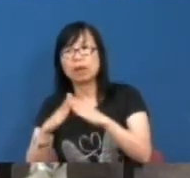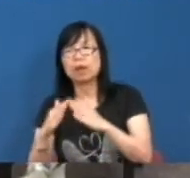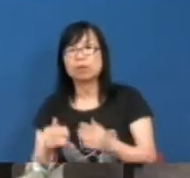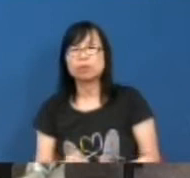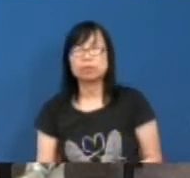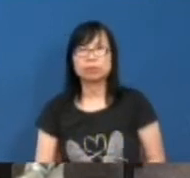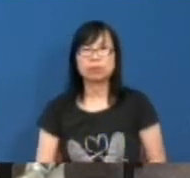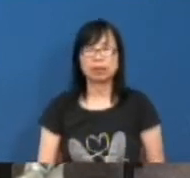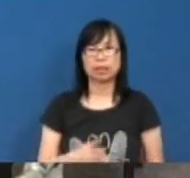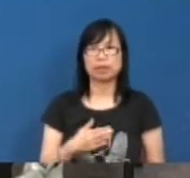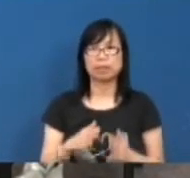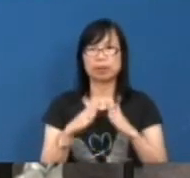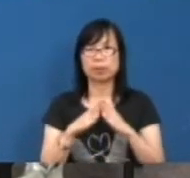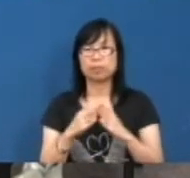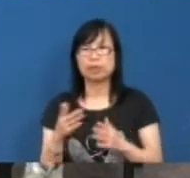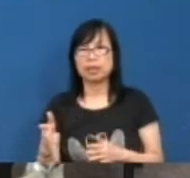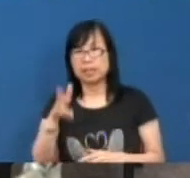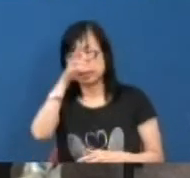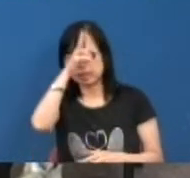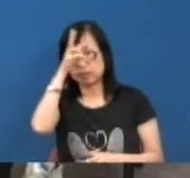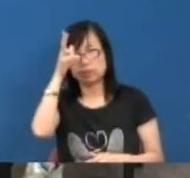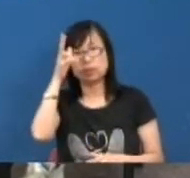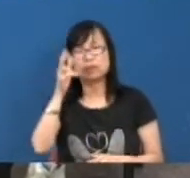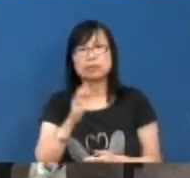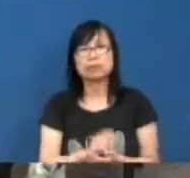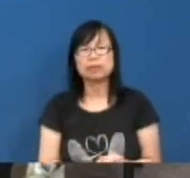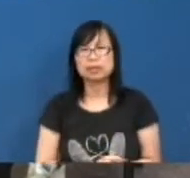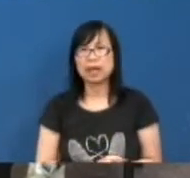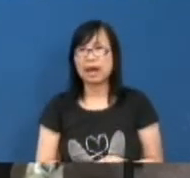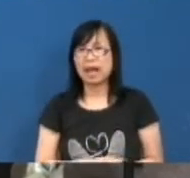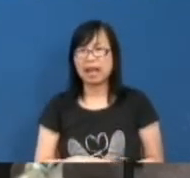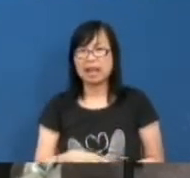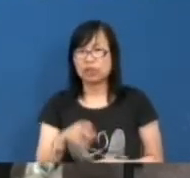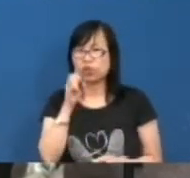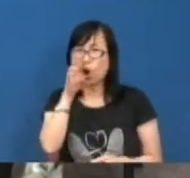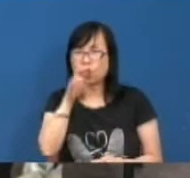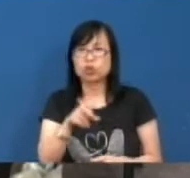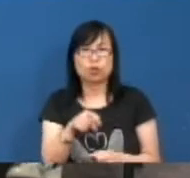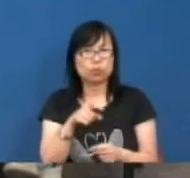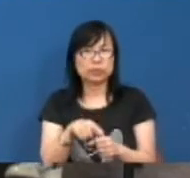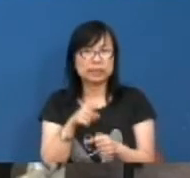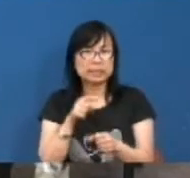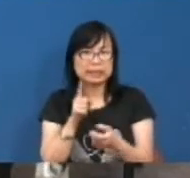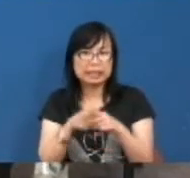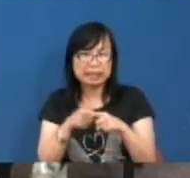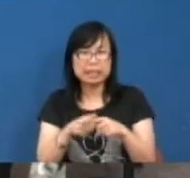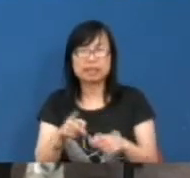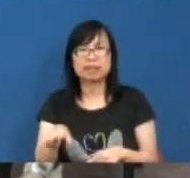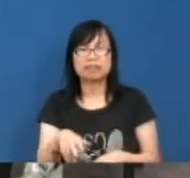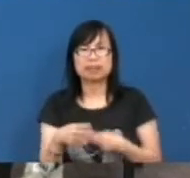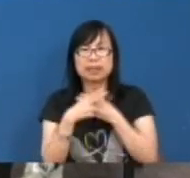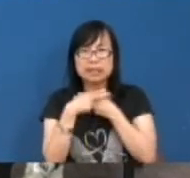係呢啊，政府咧就使咩叫咩啊？咬牙切齒講過嘅喎，特首又話：哎呀，